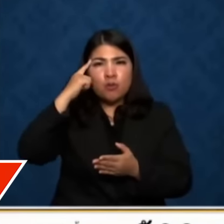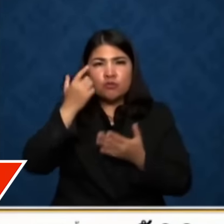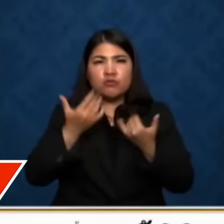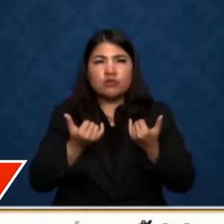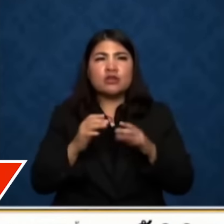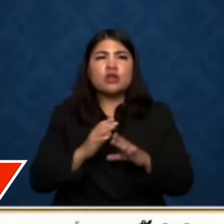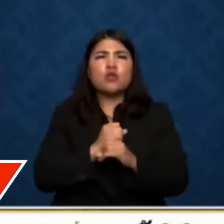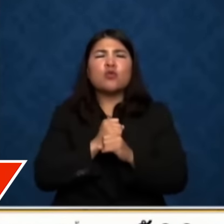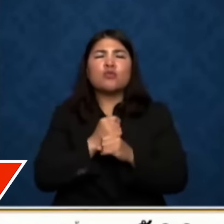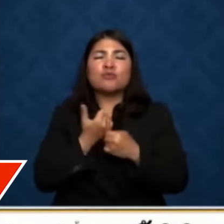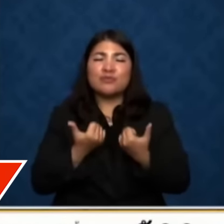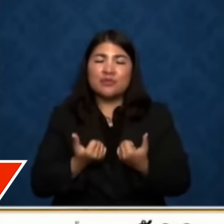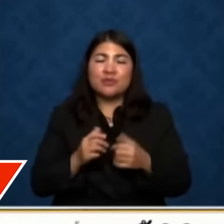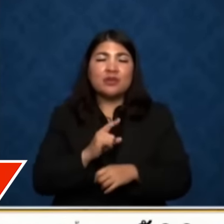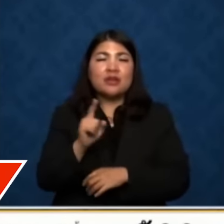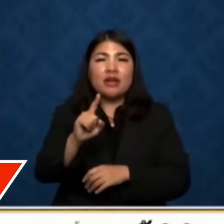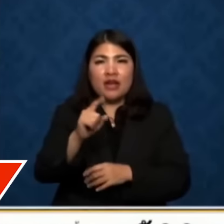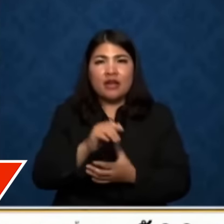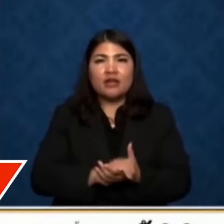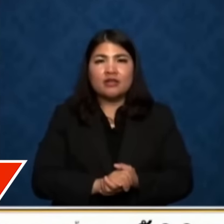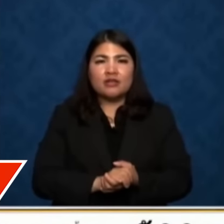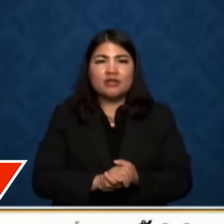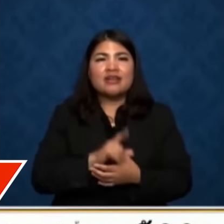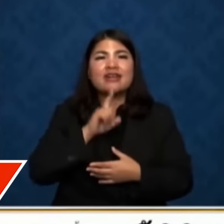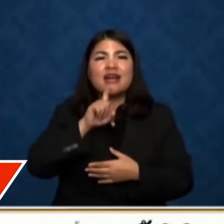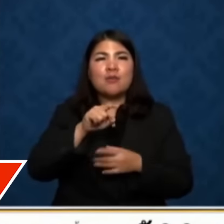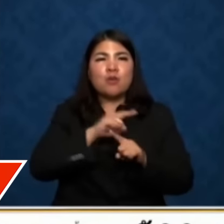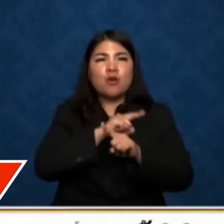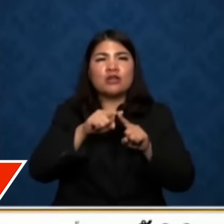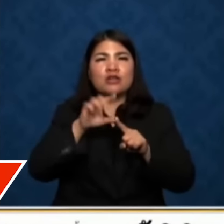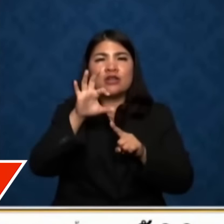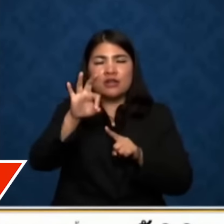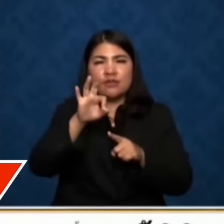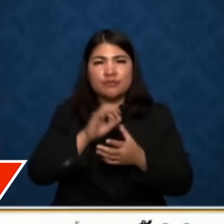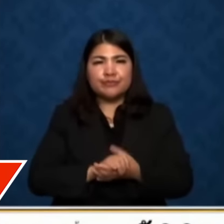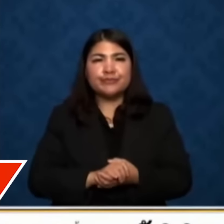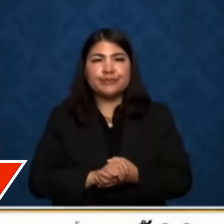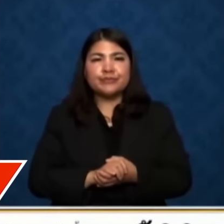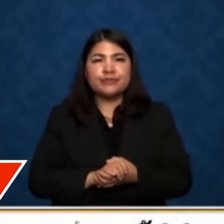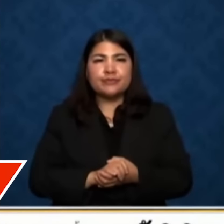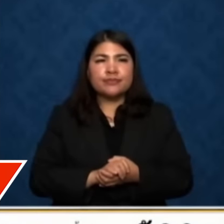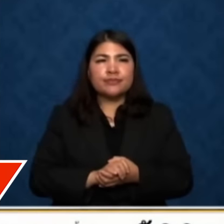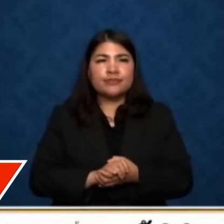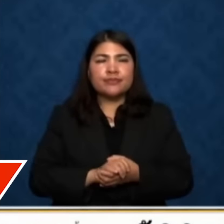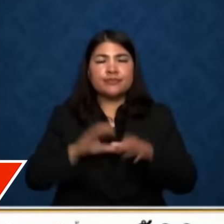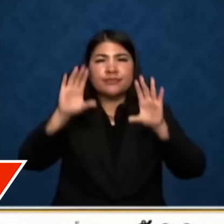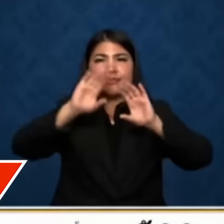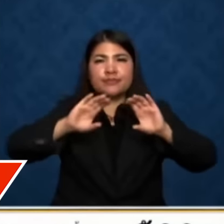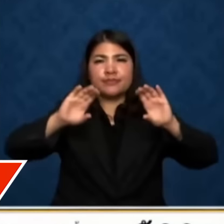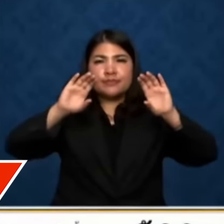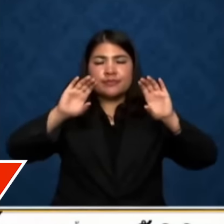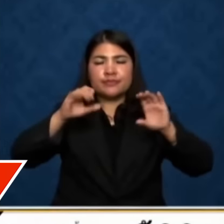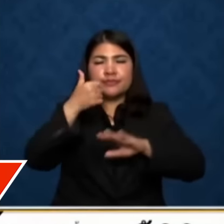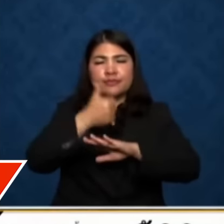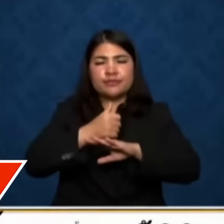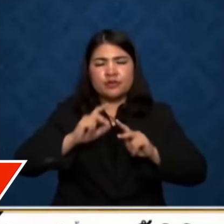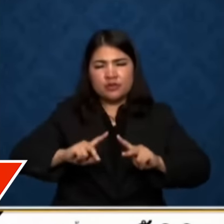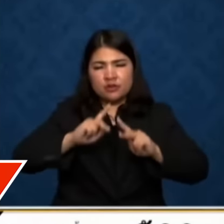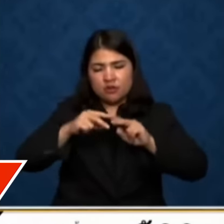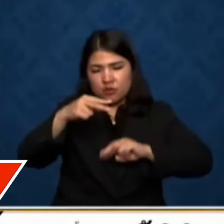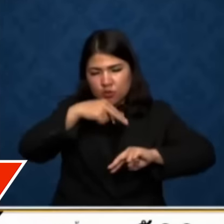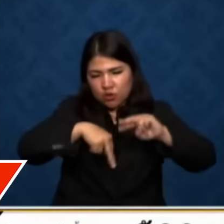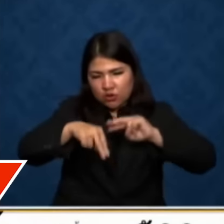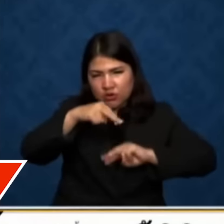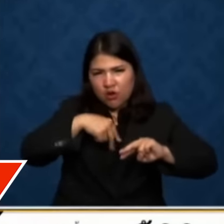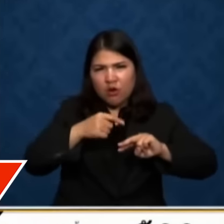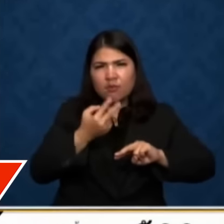สรุปแล้วมันเป็นอย่างไรครับคำถามข้อที่9นะครับก็คือว่าท่านรัฐมนตรีท่านได้ตรวจสอบหรือตั้งคณะกรรมการตรว